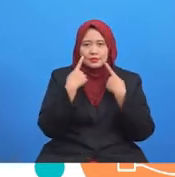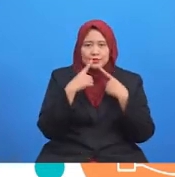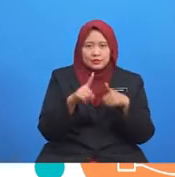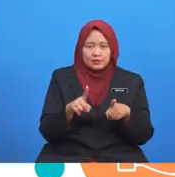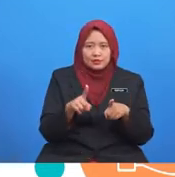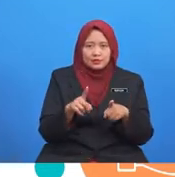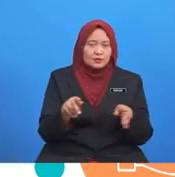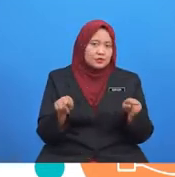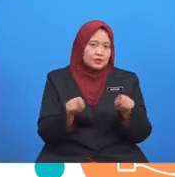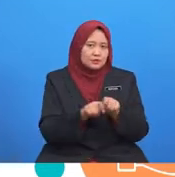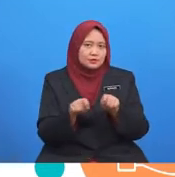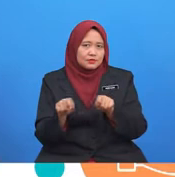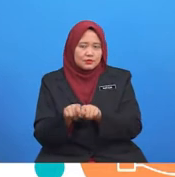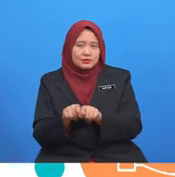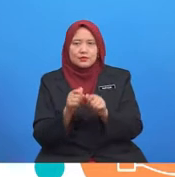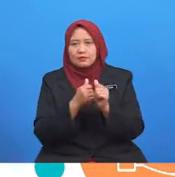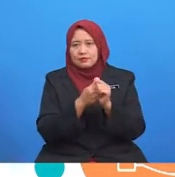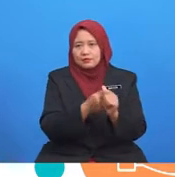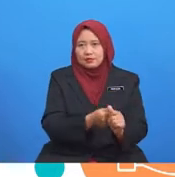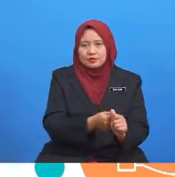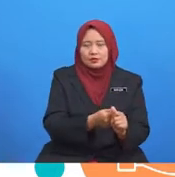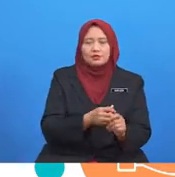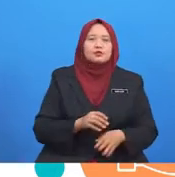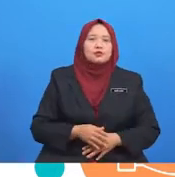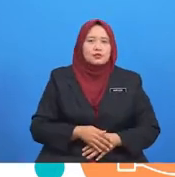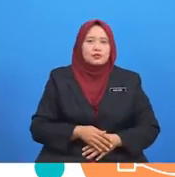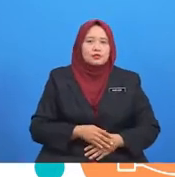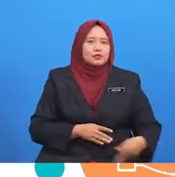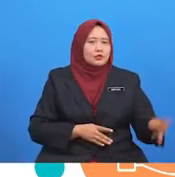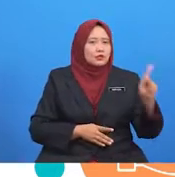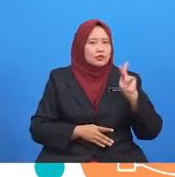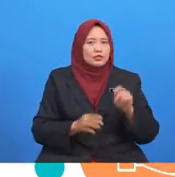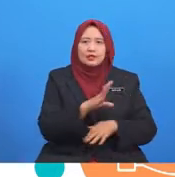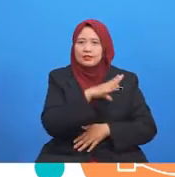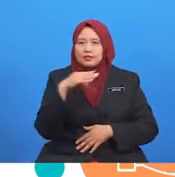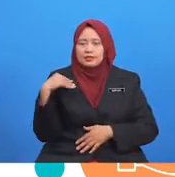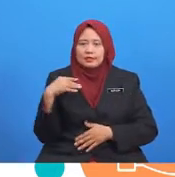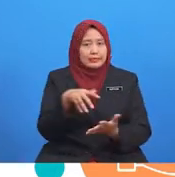Jawapannya adalah seperti berikut. Kekuatan dan kelemahan.